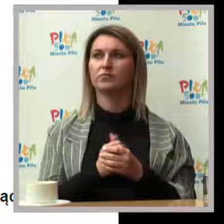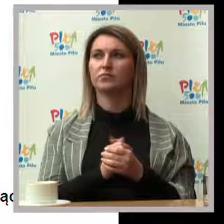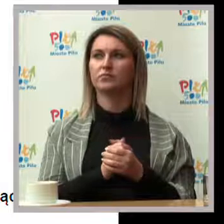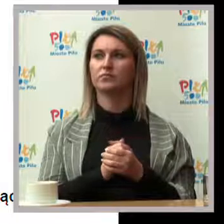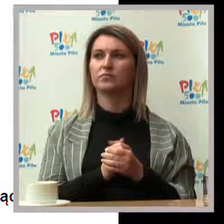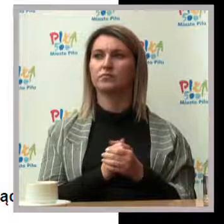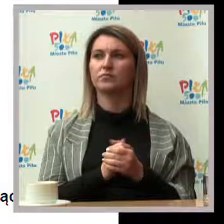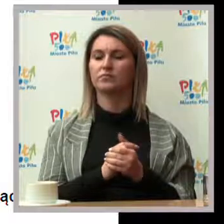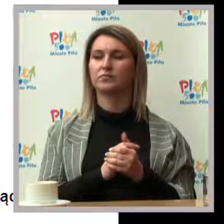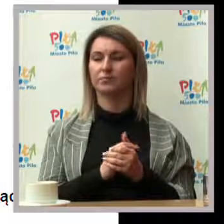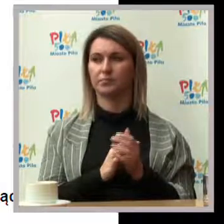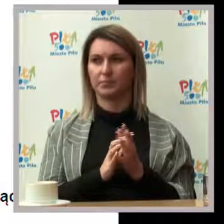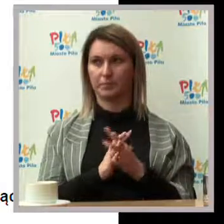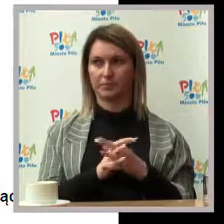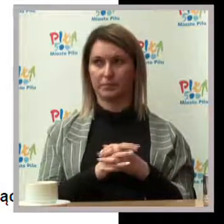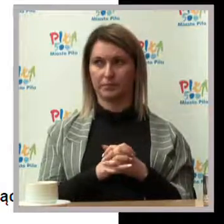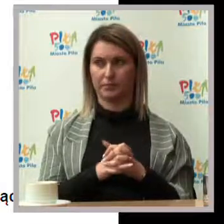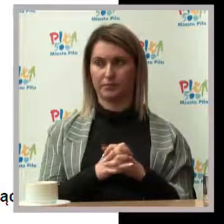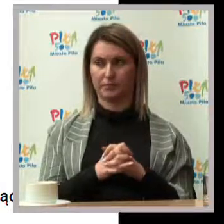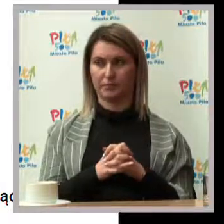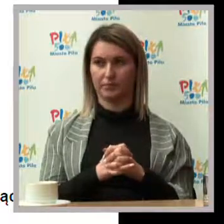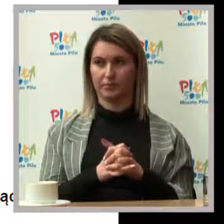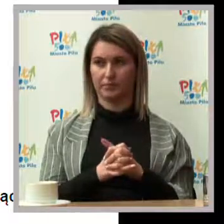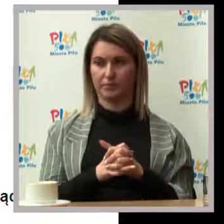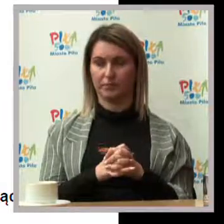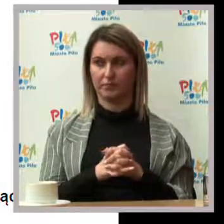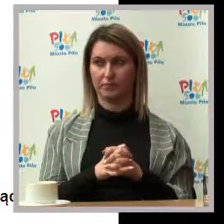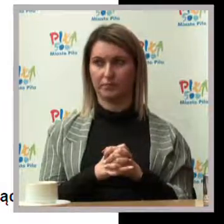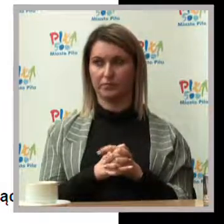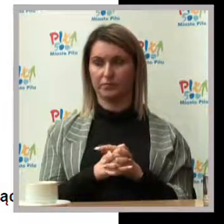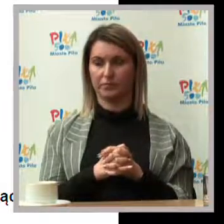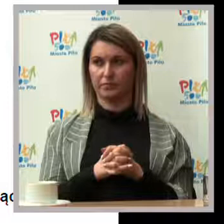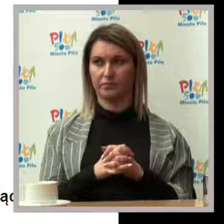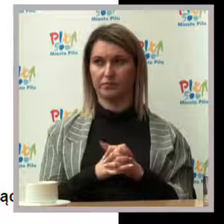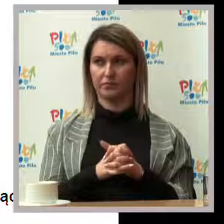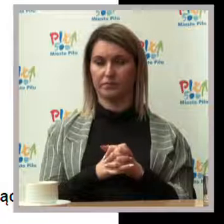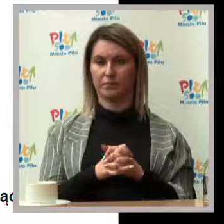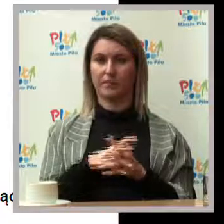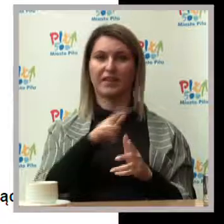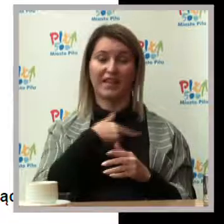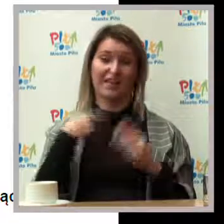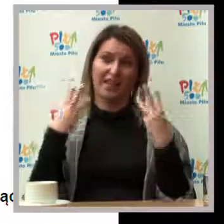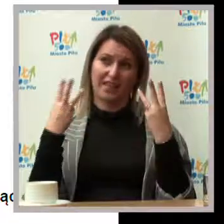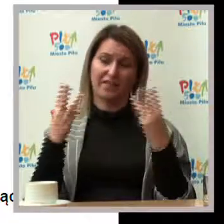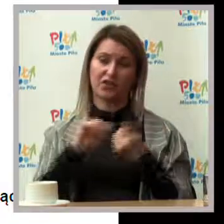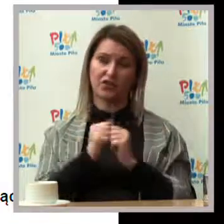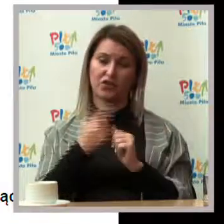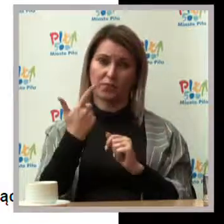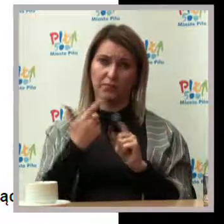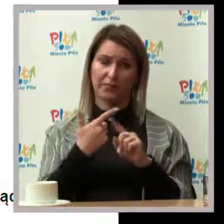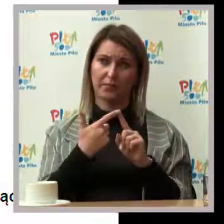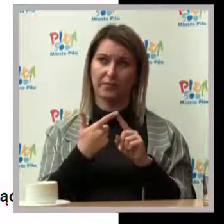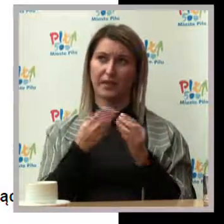to kwota zbliżona do 39 milionów złotych. Dla nas najbardziej interesujące są dwie wartości,